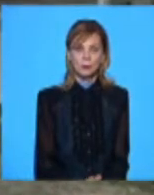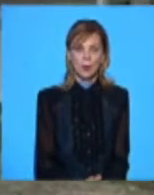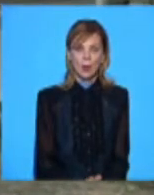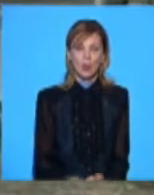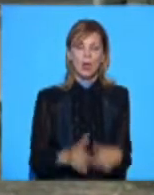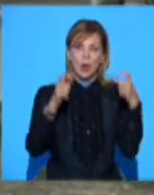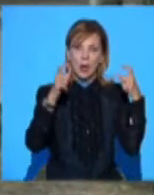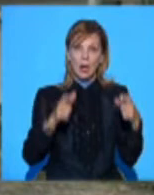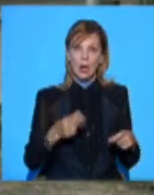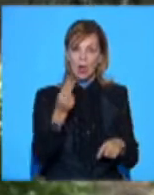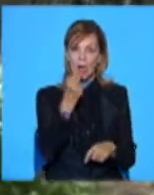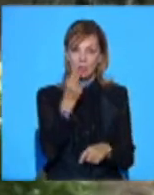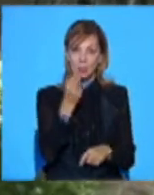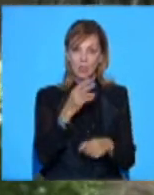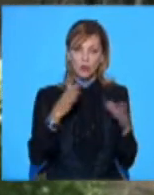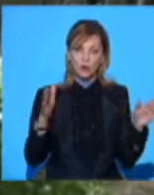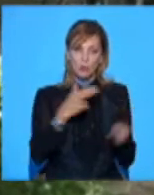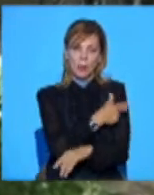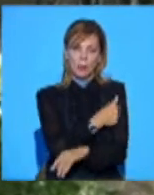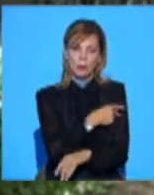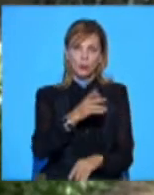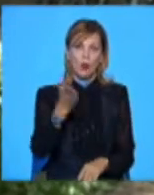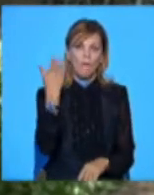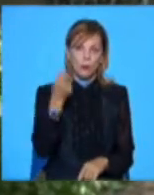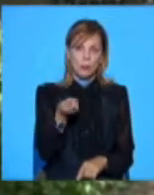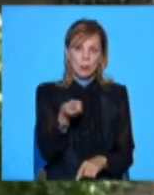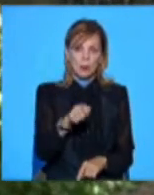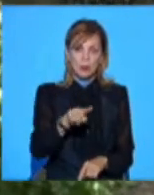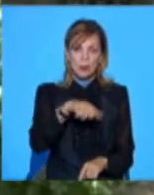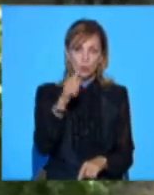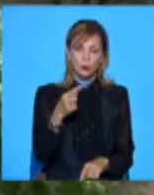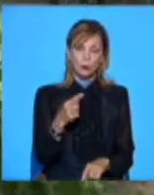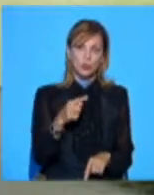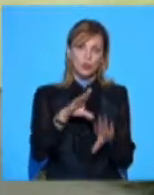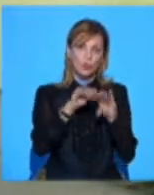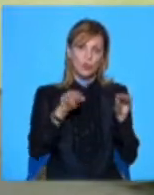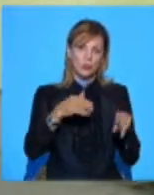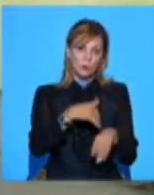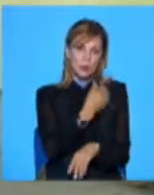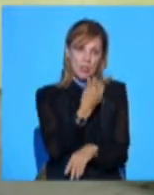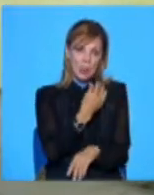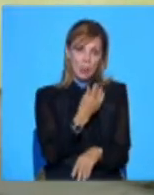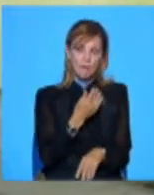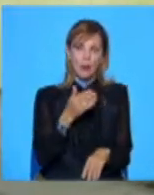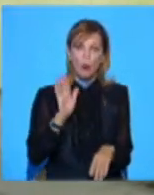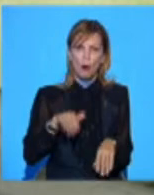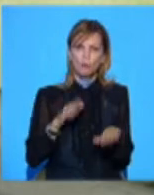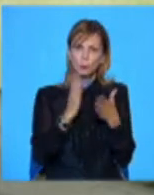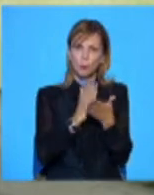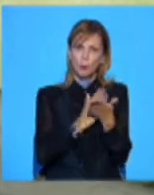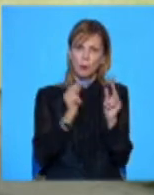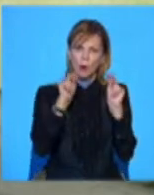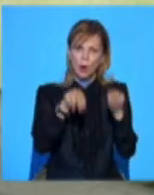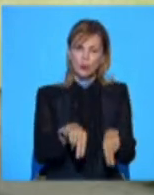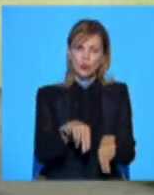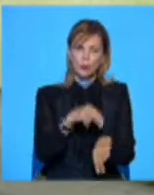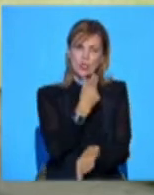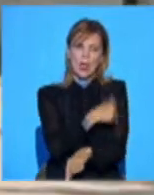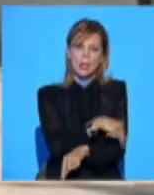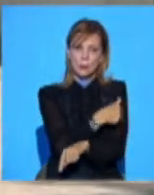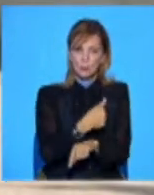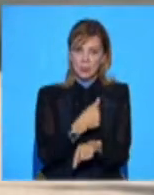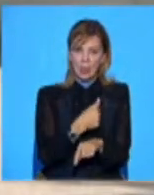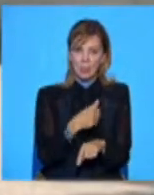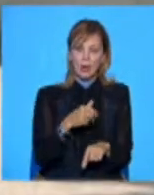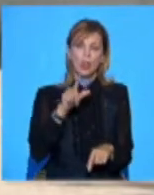Cantina celui mai mare liceu din Olt a fost închisă după ce o treime dintre elevii care serveau masa aici au acuzat simptomatologie specifică toxinfecție